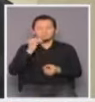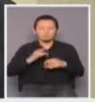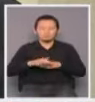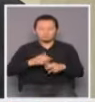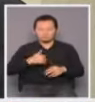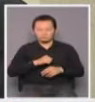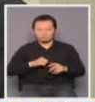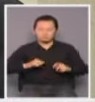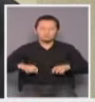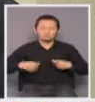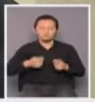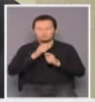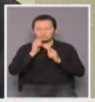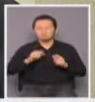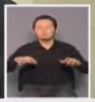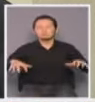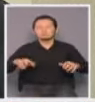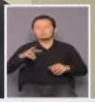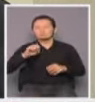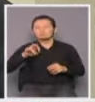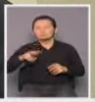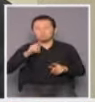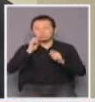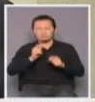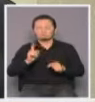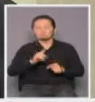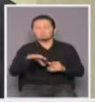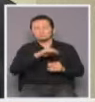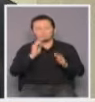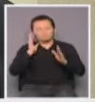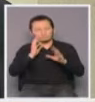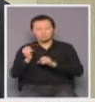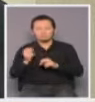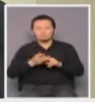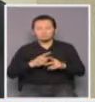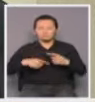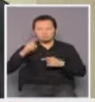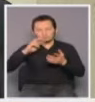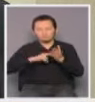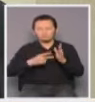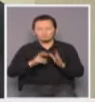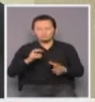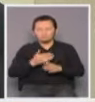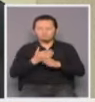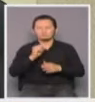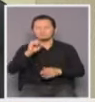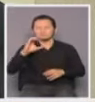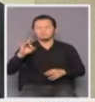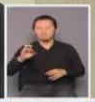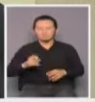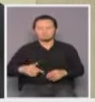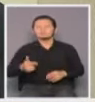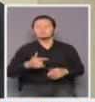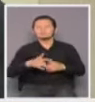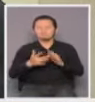себя лично, да, мы вот хотели подарить мебель этому дому, для того, чтобы все-таки это наш вклад в Асар, потому что Атырау – это